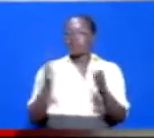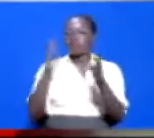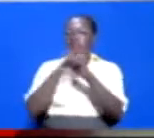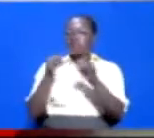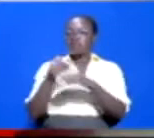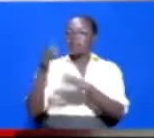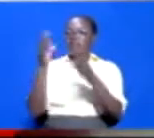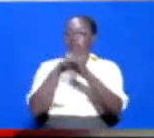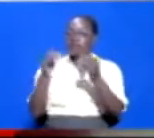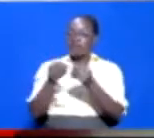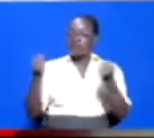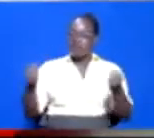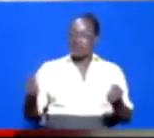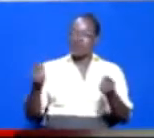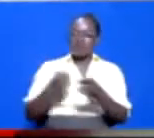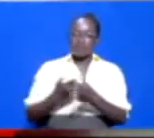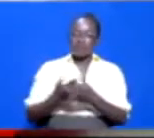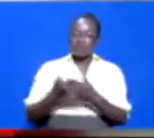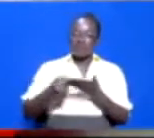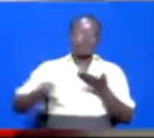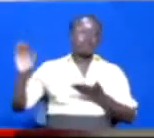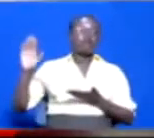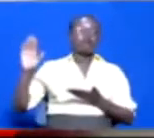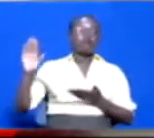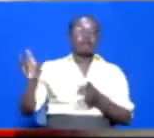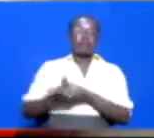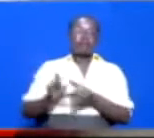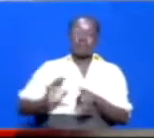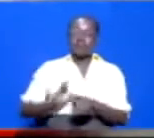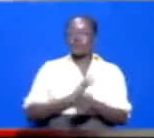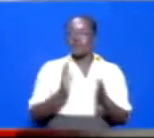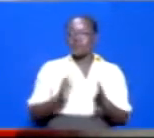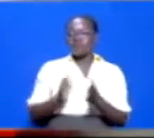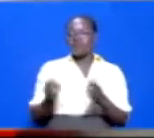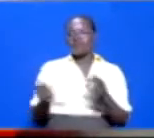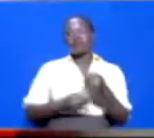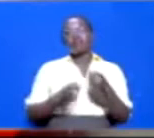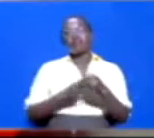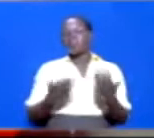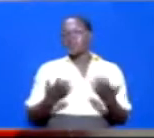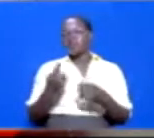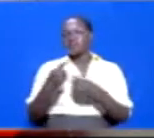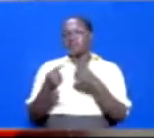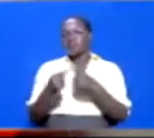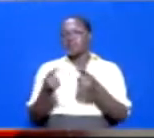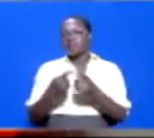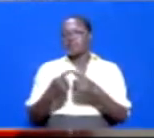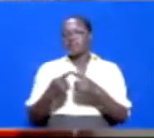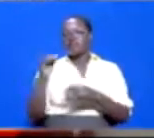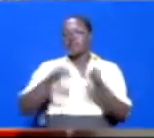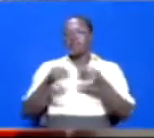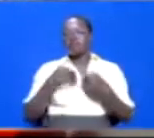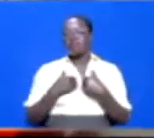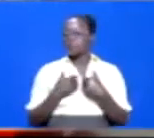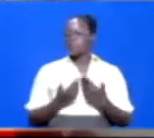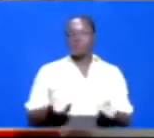wakue gazetted, alafu wakue sworn in kama commissioners. Tunaona itakuwa August, itakuwa ni kama mwaka moja anatue na uchaguzi.